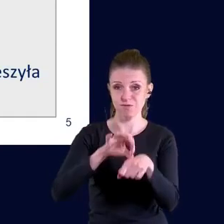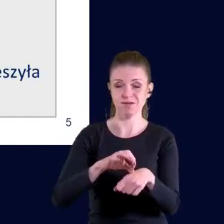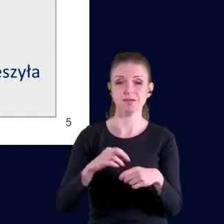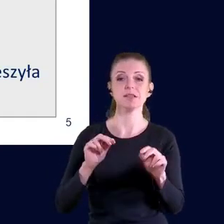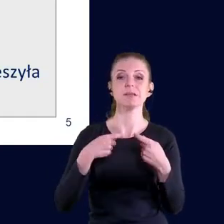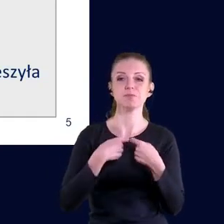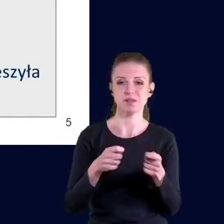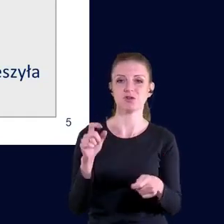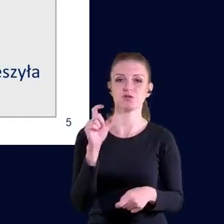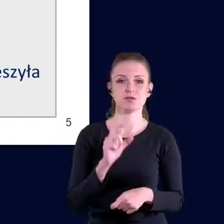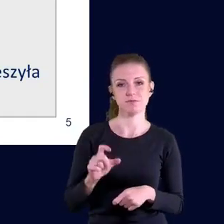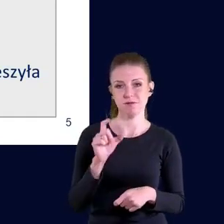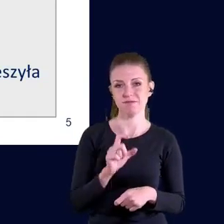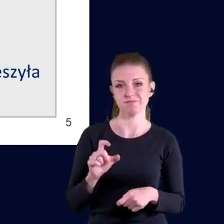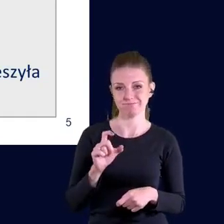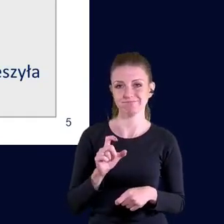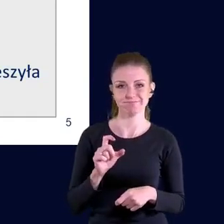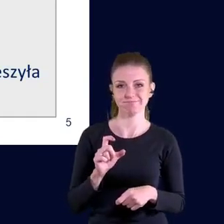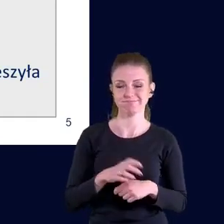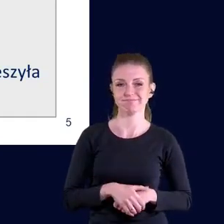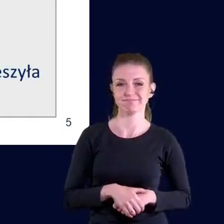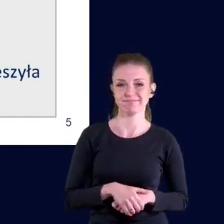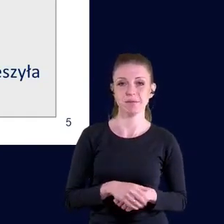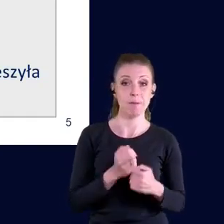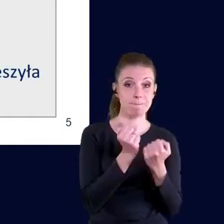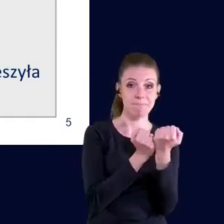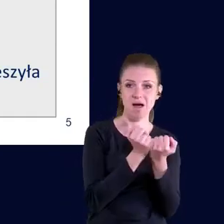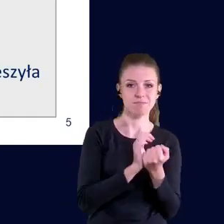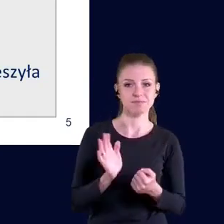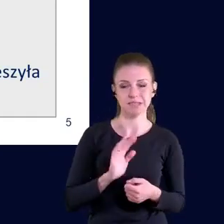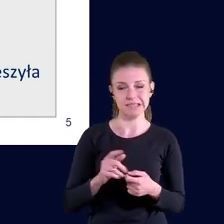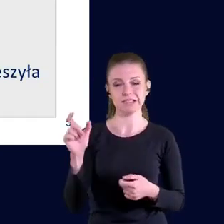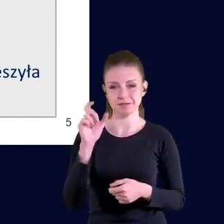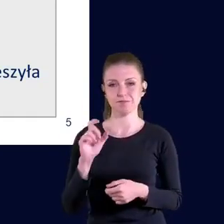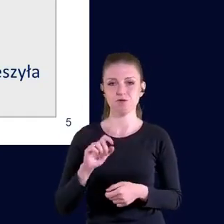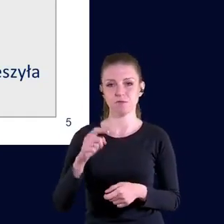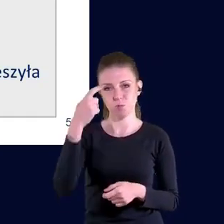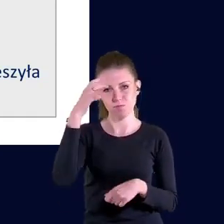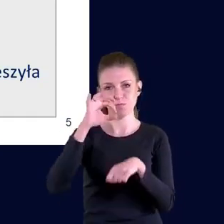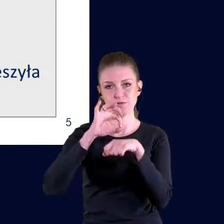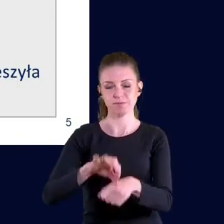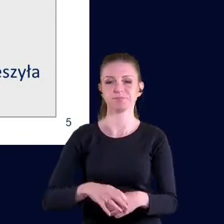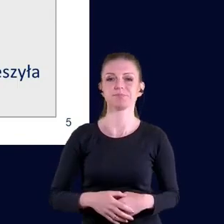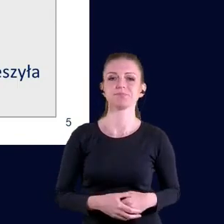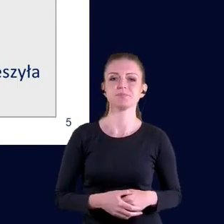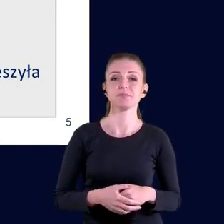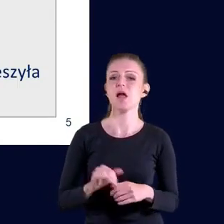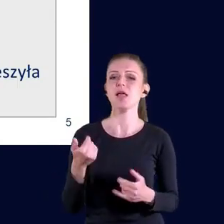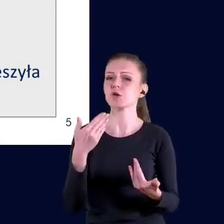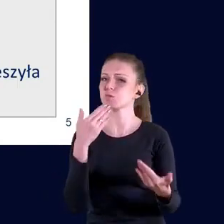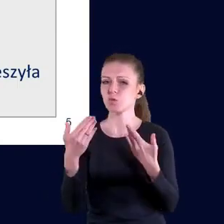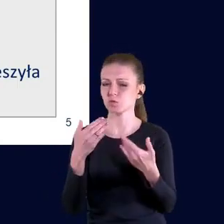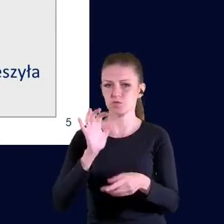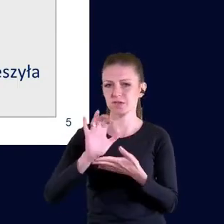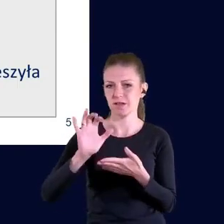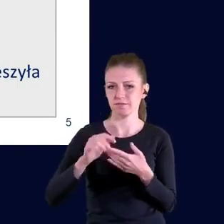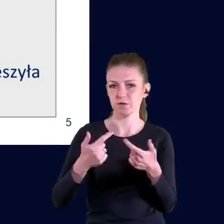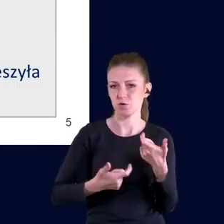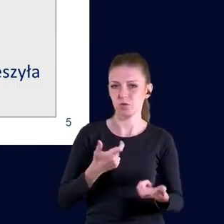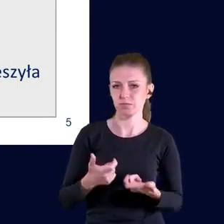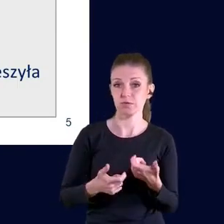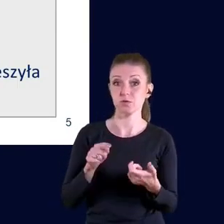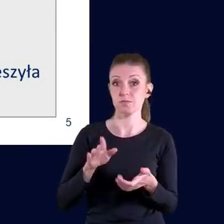te wyzwania które przed chwilą powiedziałam którym stawiają wydawcy i sposób w jaki to robią nie